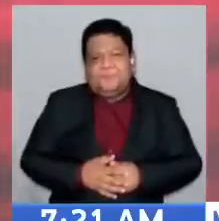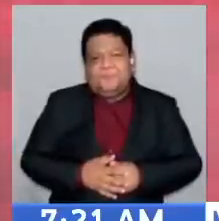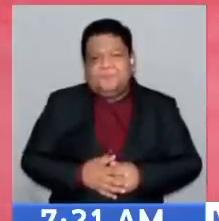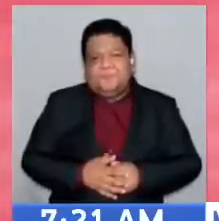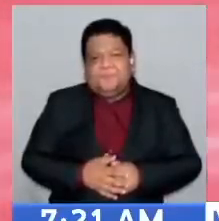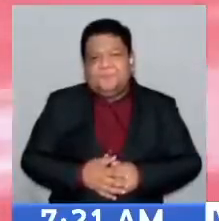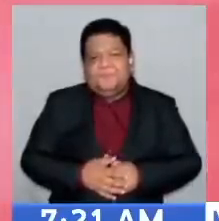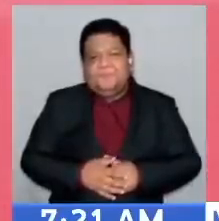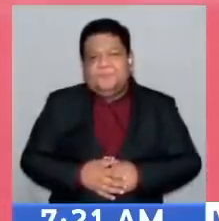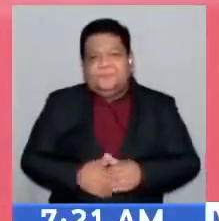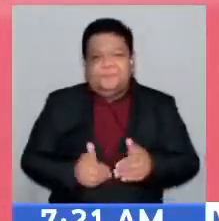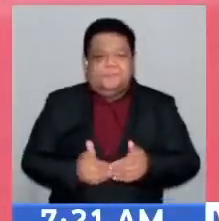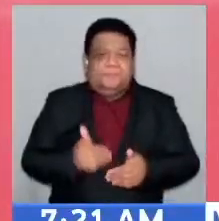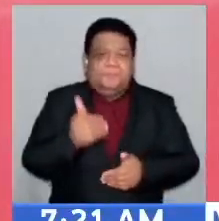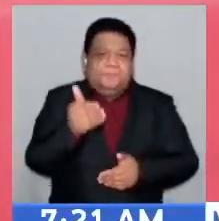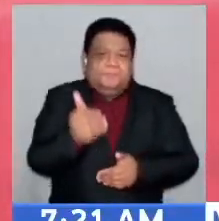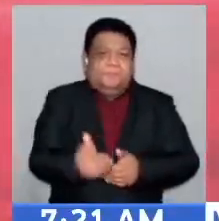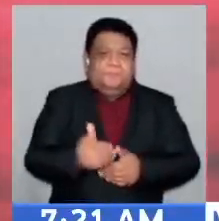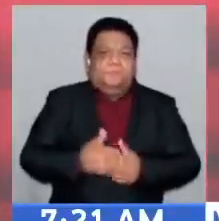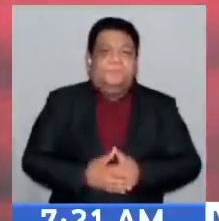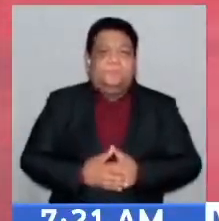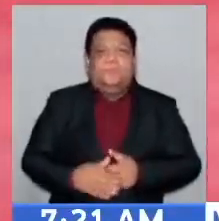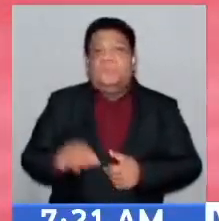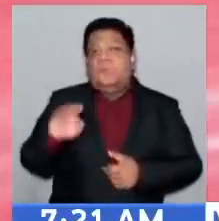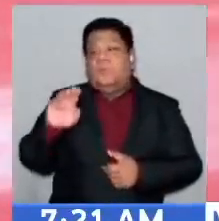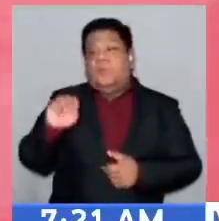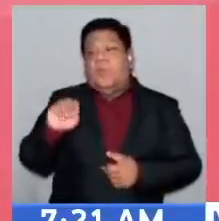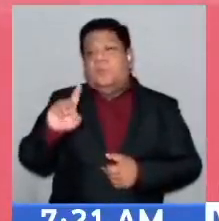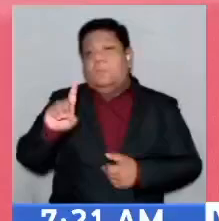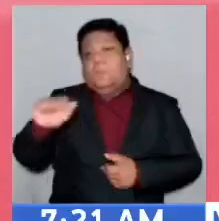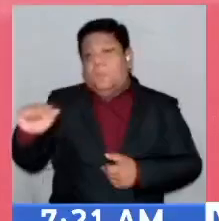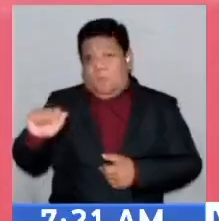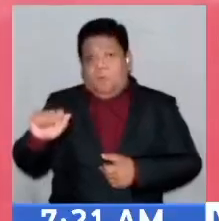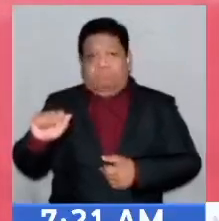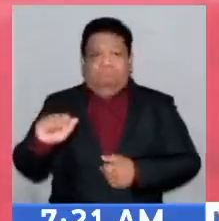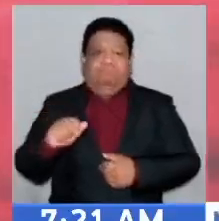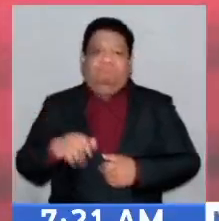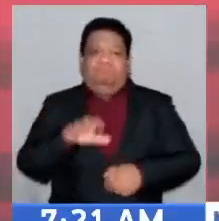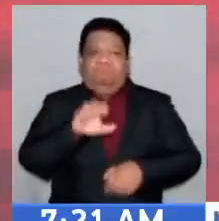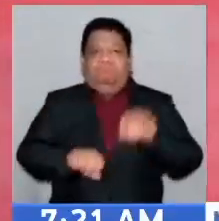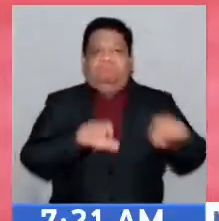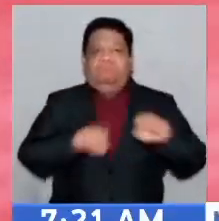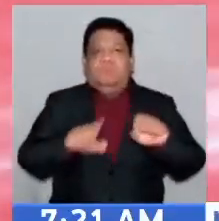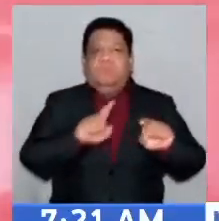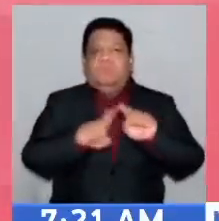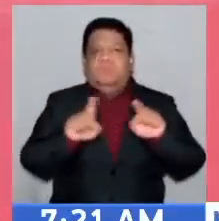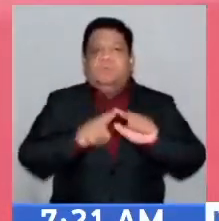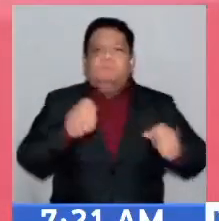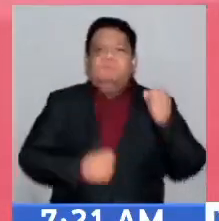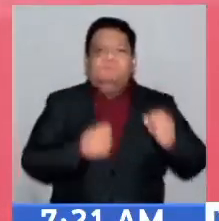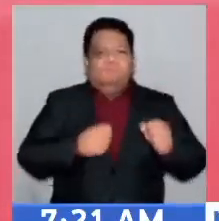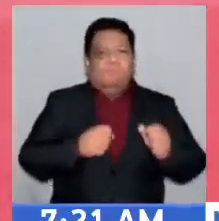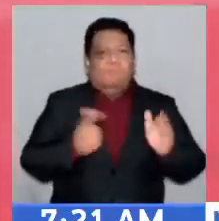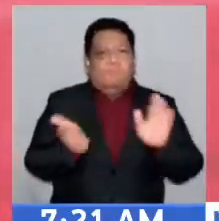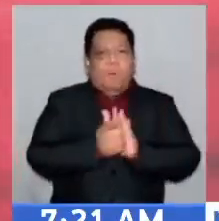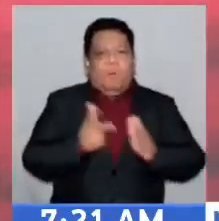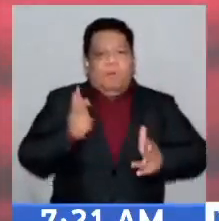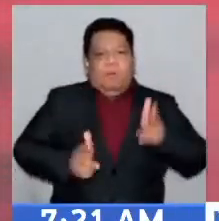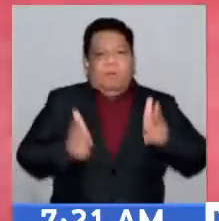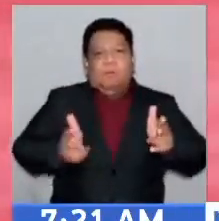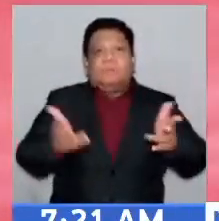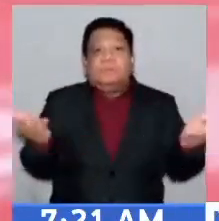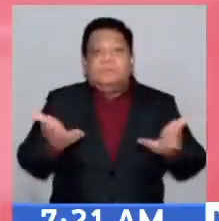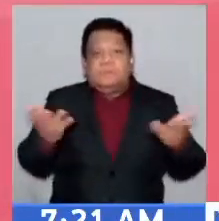Pinaghahatak ng MMDA ang mga sasakyang iligal na nakaparada sa barangay West Crame, Quezon City. Kabilang sa mga sinitang sasakyan ng PNP